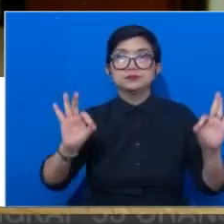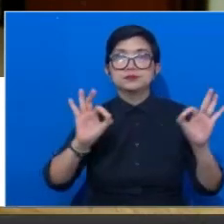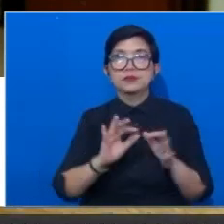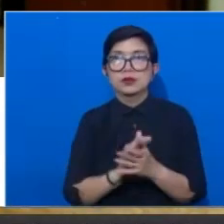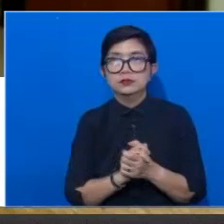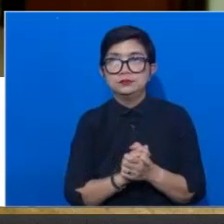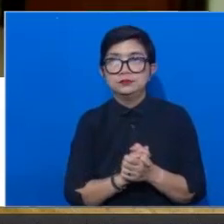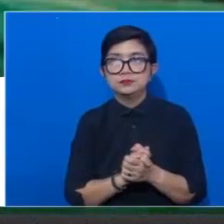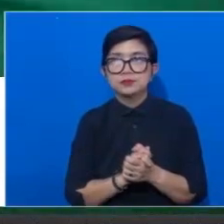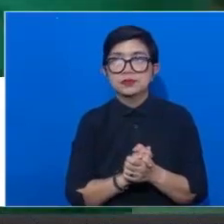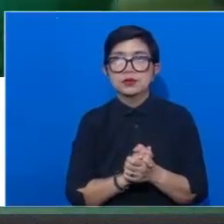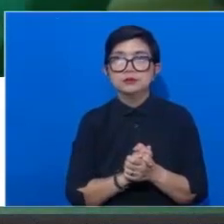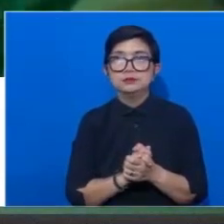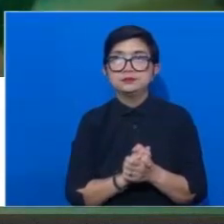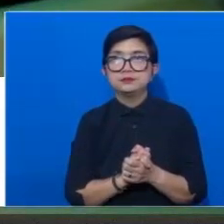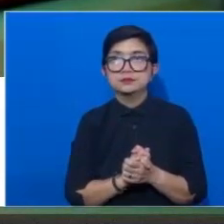membersihkan lantai.